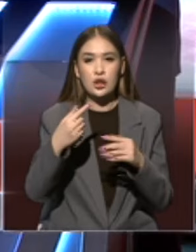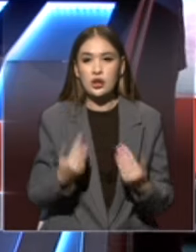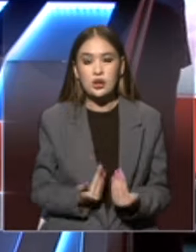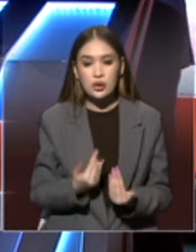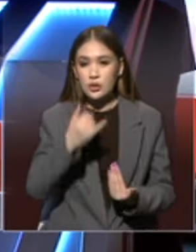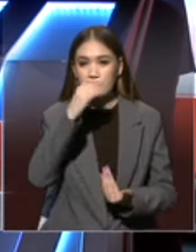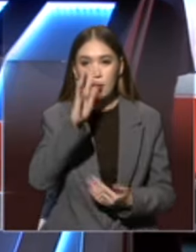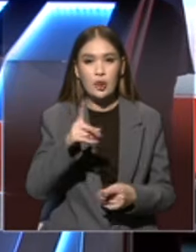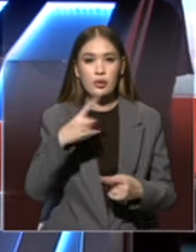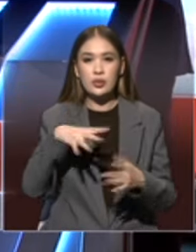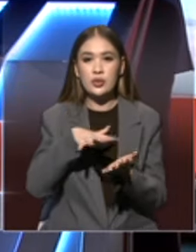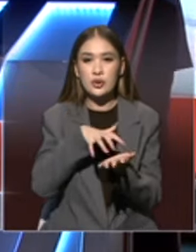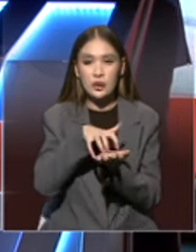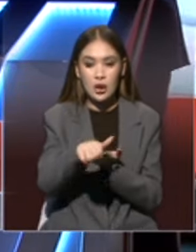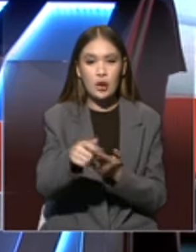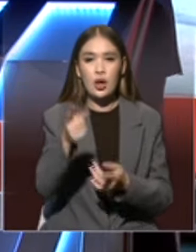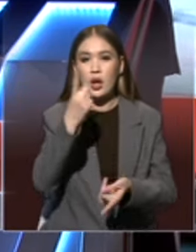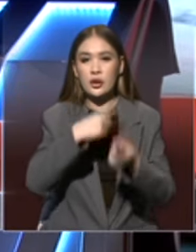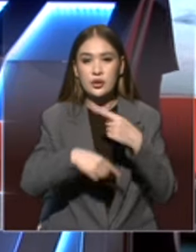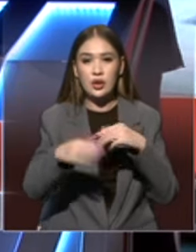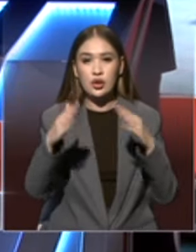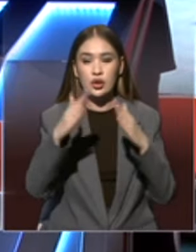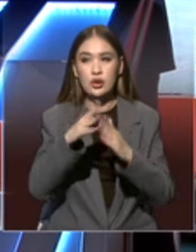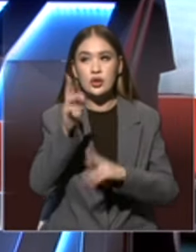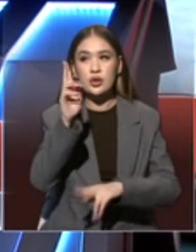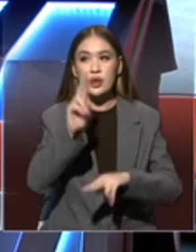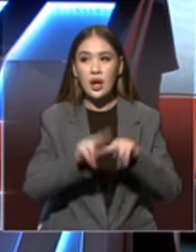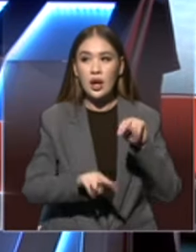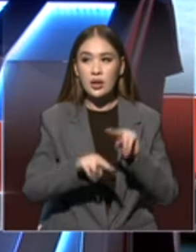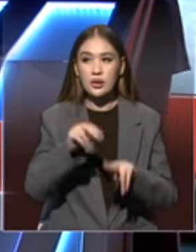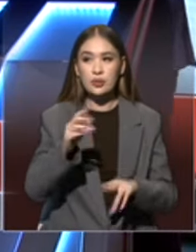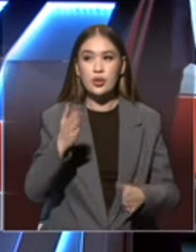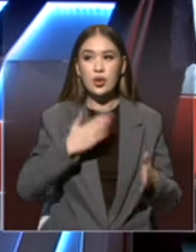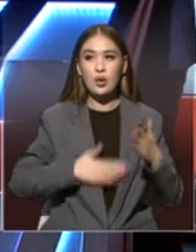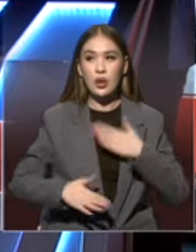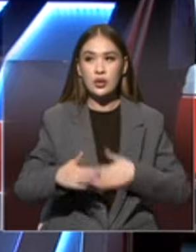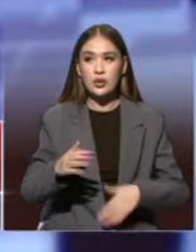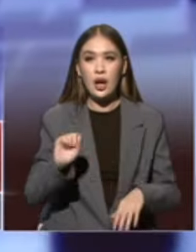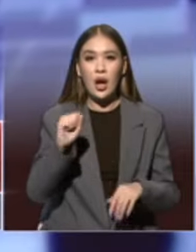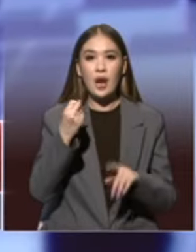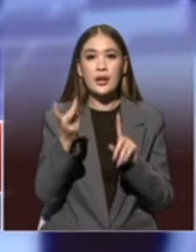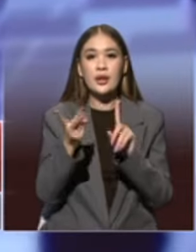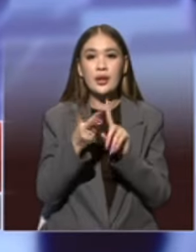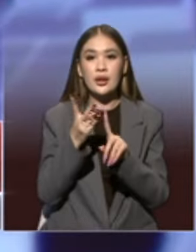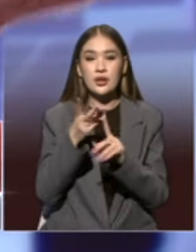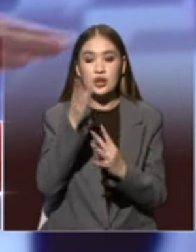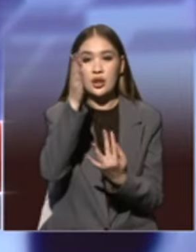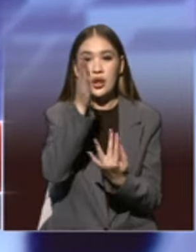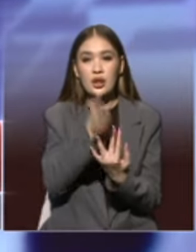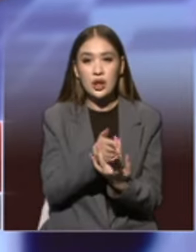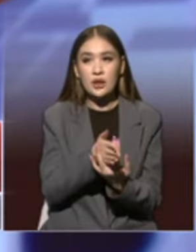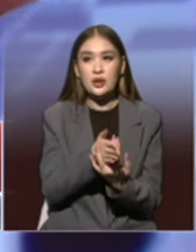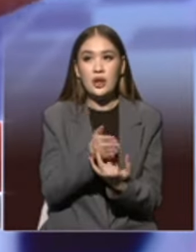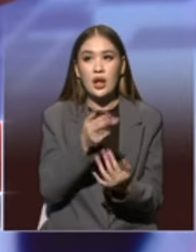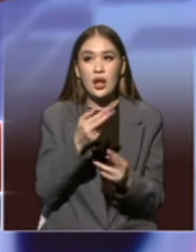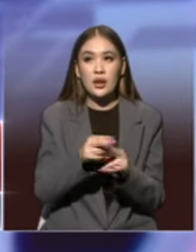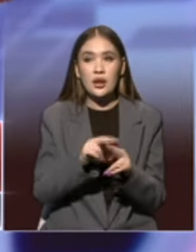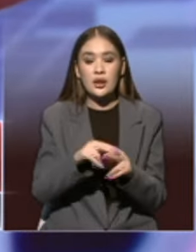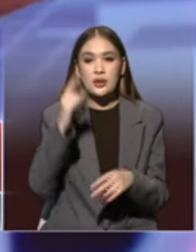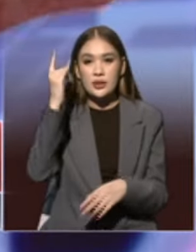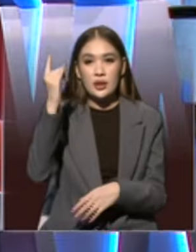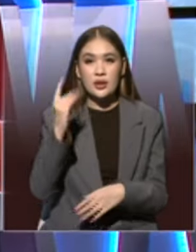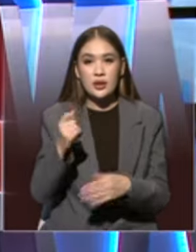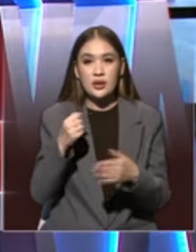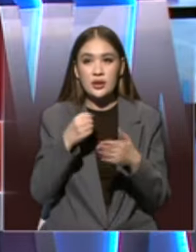бұзып, жаңадан үй салу туралы аспандарын бөрік қатып, қуанып атыр. Ал екінші жартысын, және сіз айтпақшы, терезеге дейін